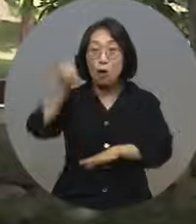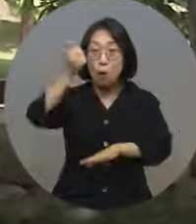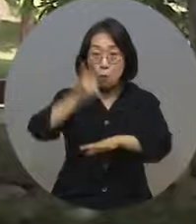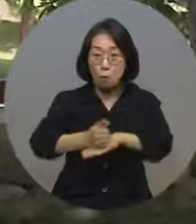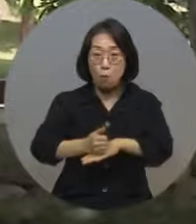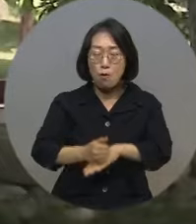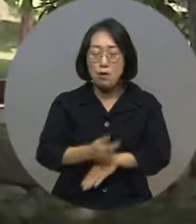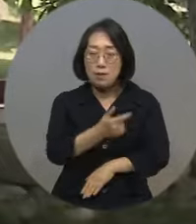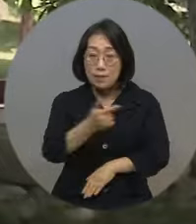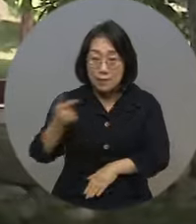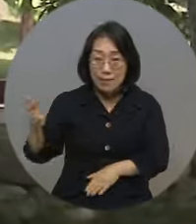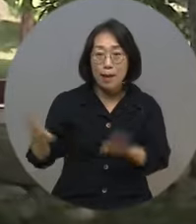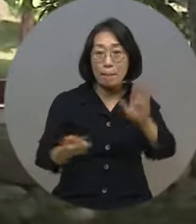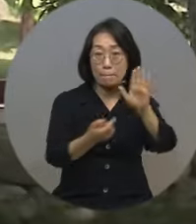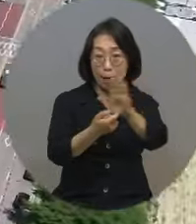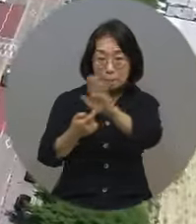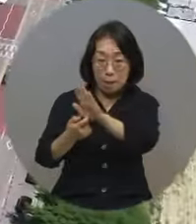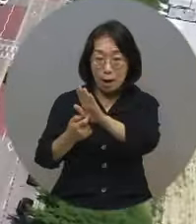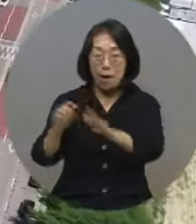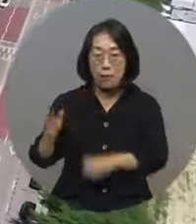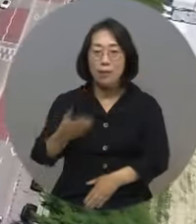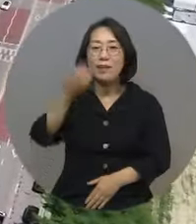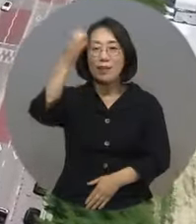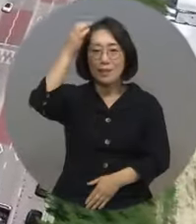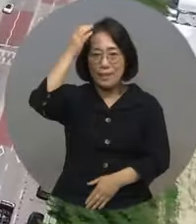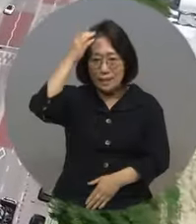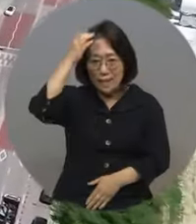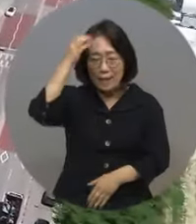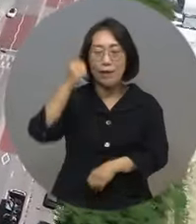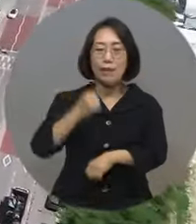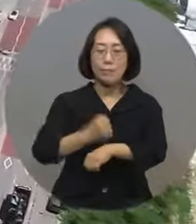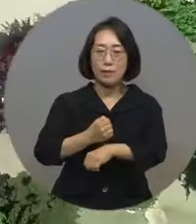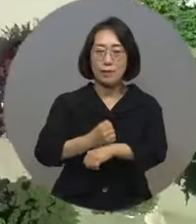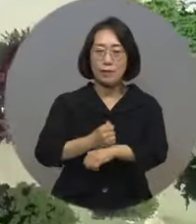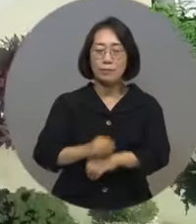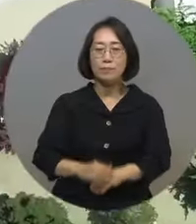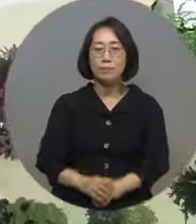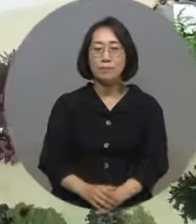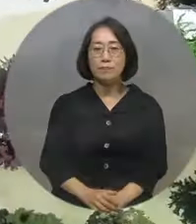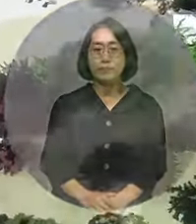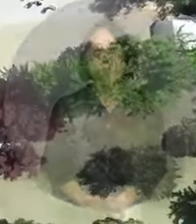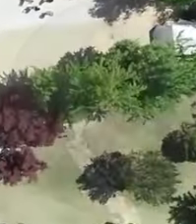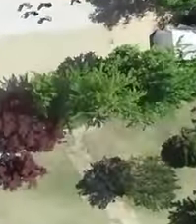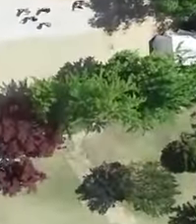대표 브랜드 축제로 널리 알려지기를 기대해봅니다. 복지TV 전북방송 안정진입니다.